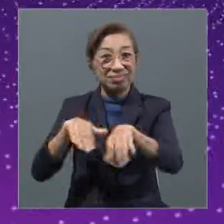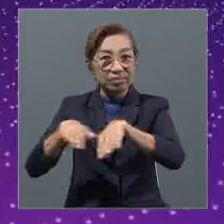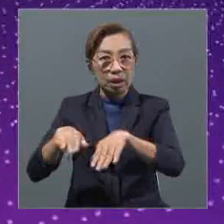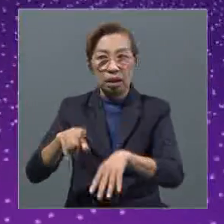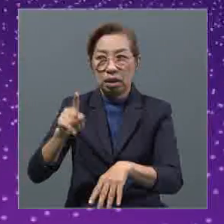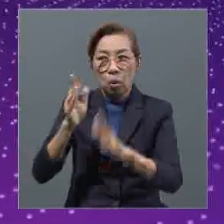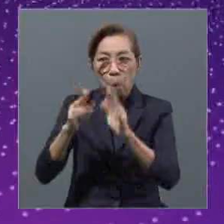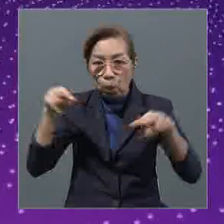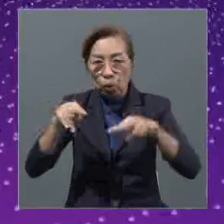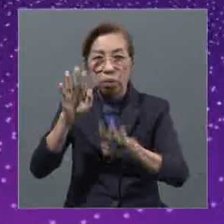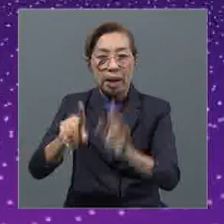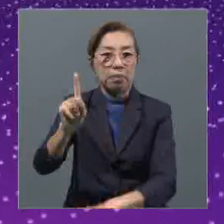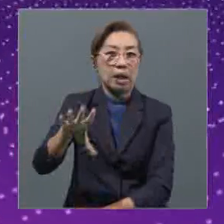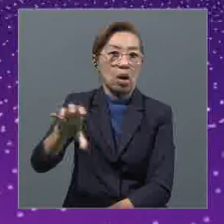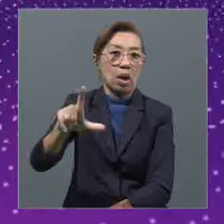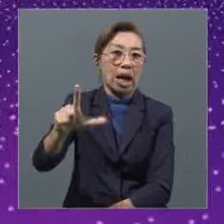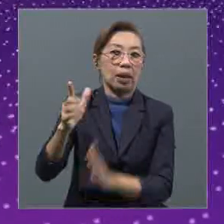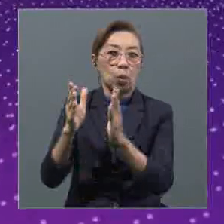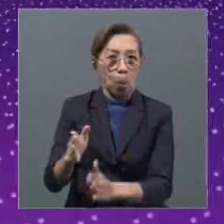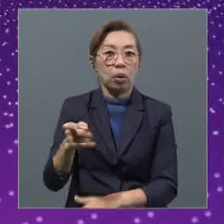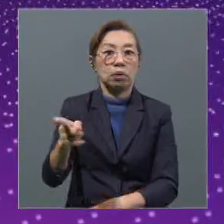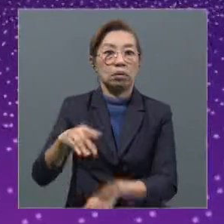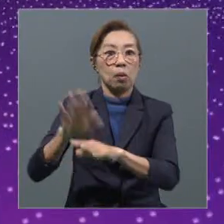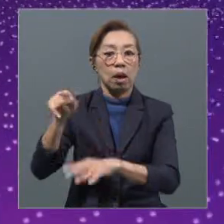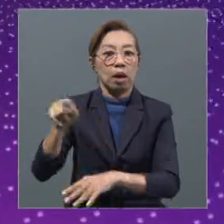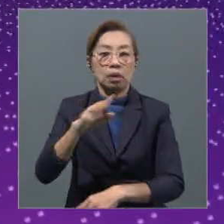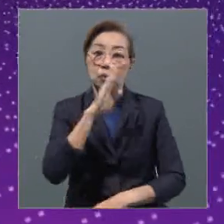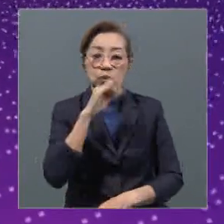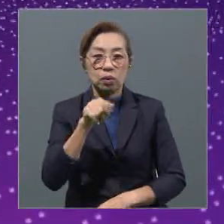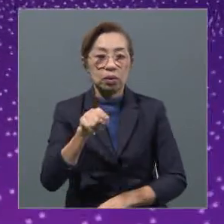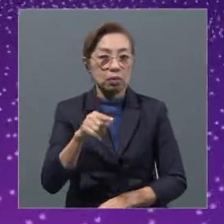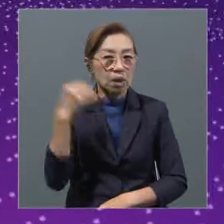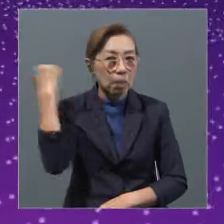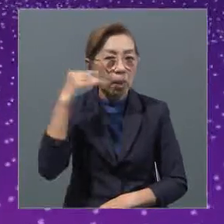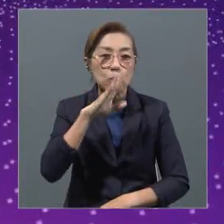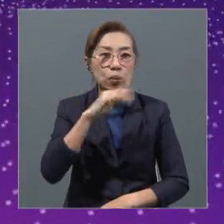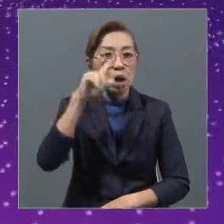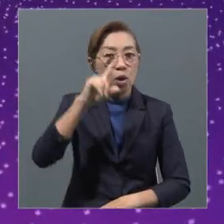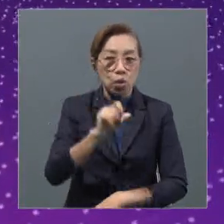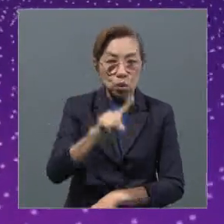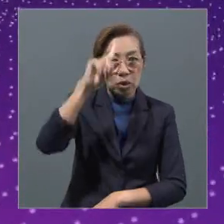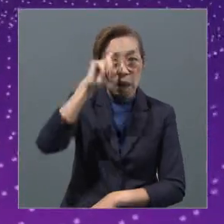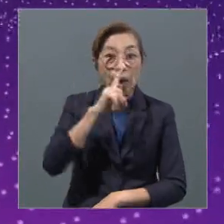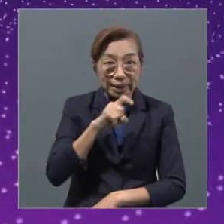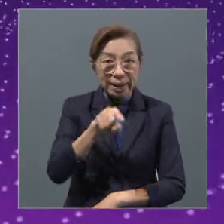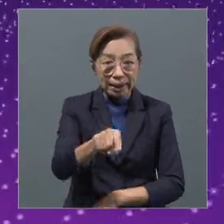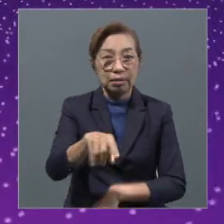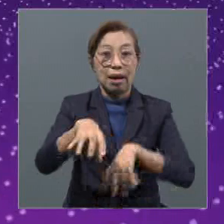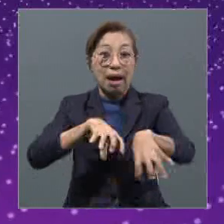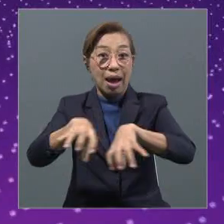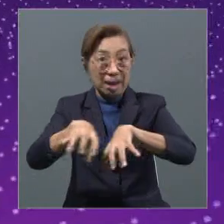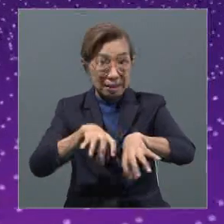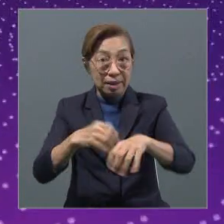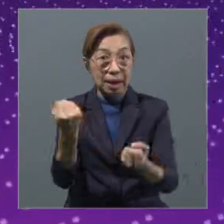รงนี้มันจะทำให้เห็นว่านอกจากคนที่จะมาชมในแต่ละวันศุกร์เสาร์อาทิตย์วันละประมาณแสนคนแล้วเนี่ยนะครับ